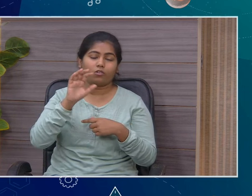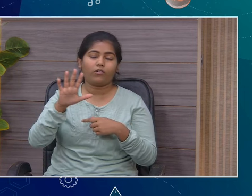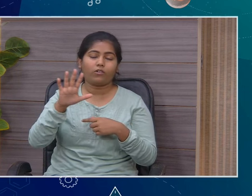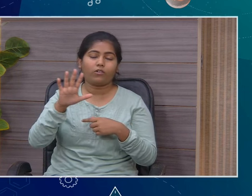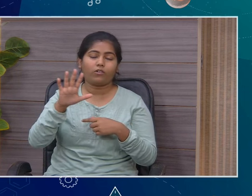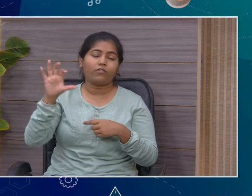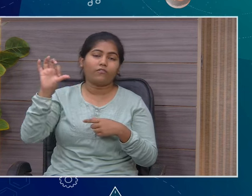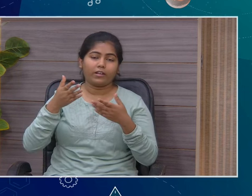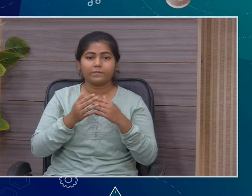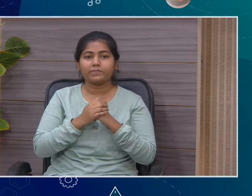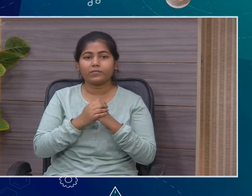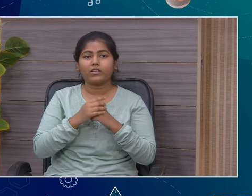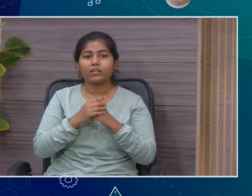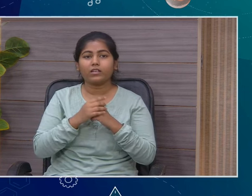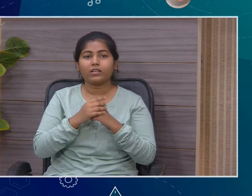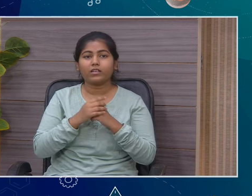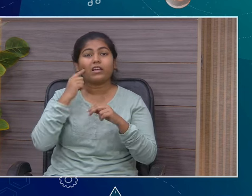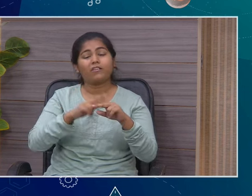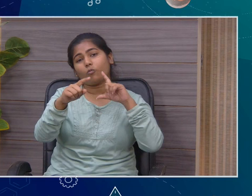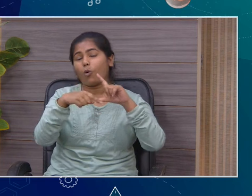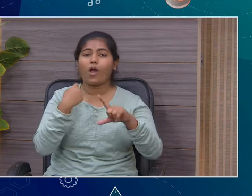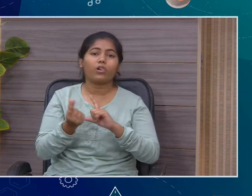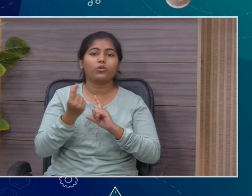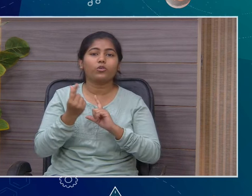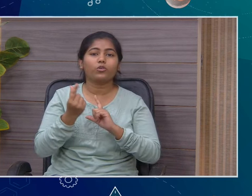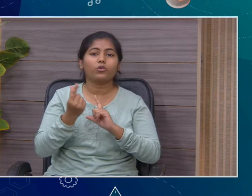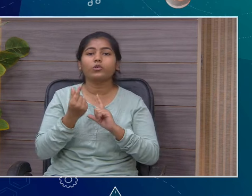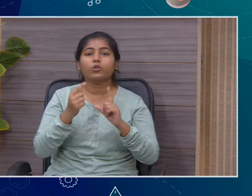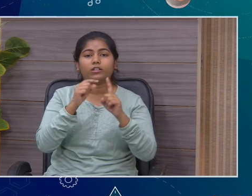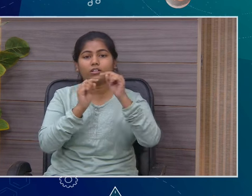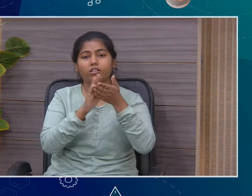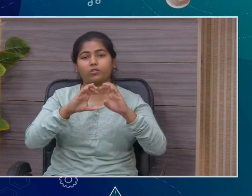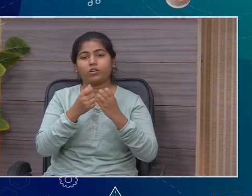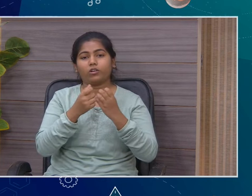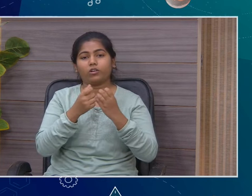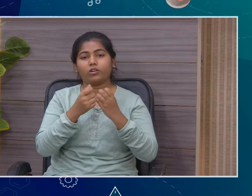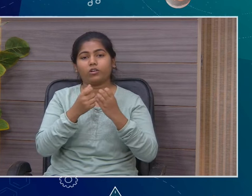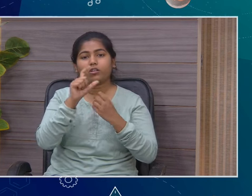8800440559 ये हमारा टेलीफोन नंबर है और आप चाहें तो ईमेल का भी प्रयोग कर सकते हैं,